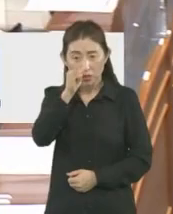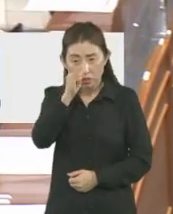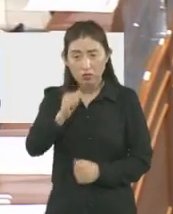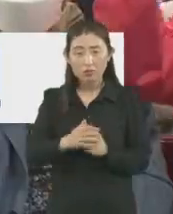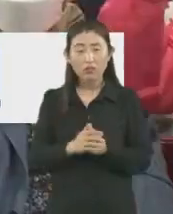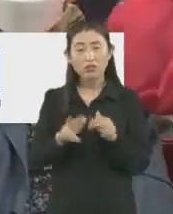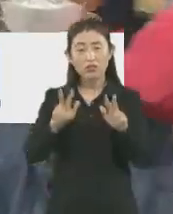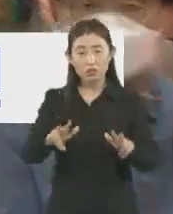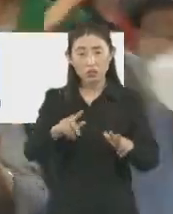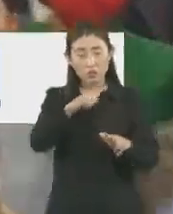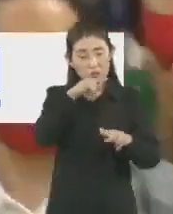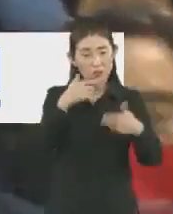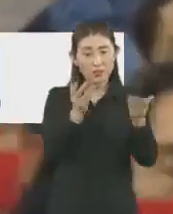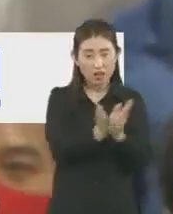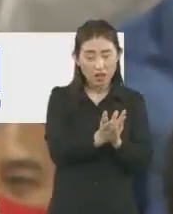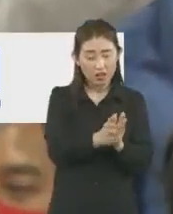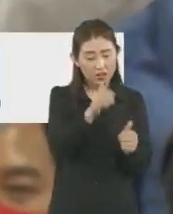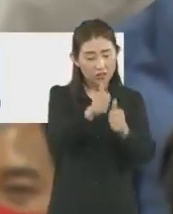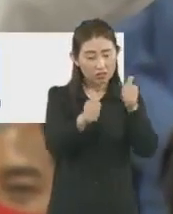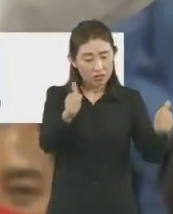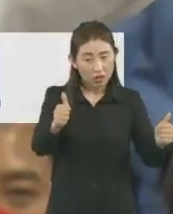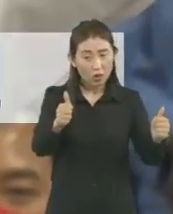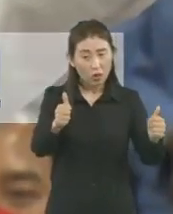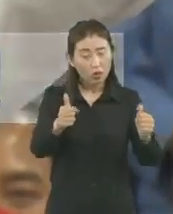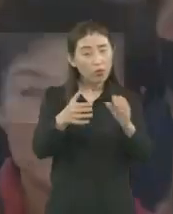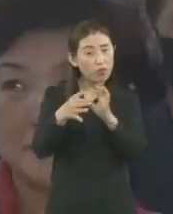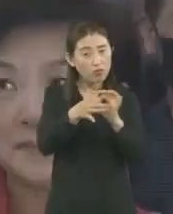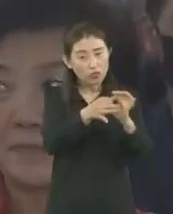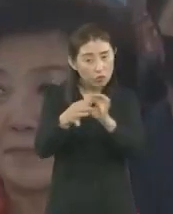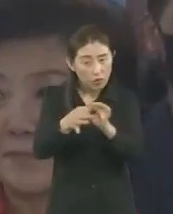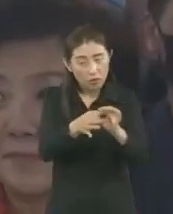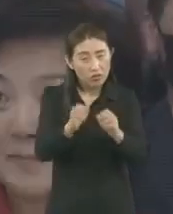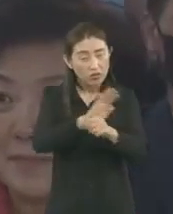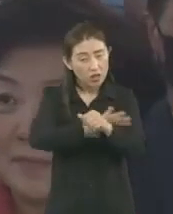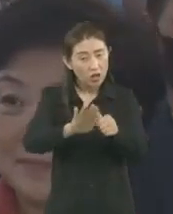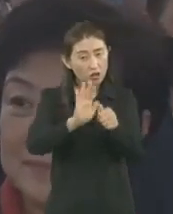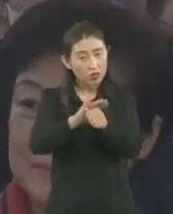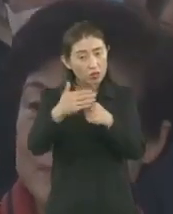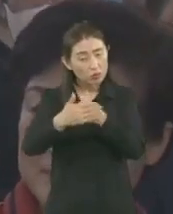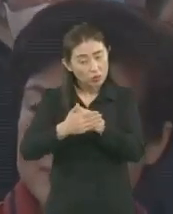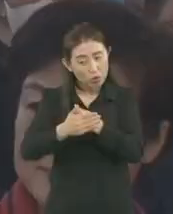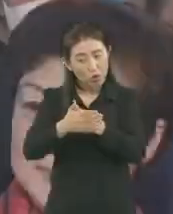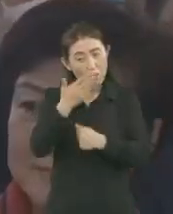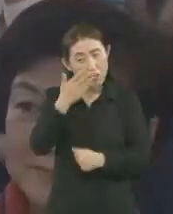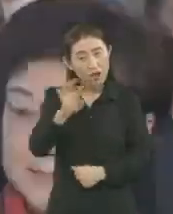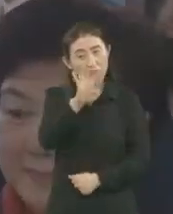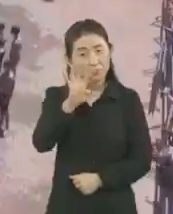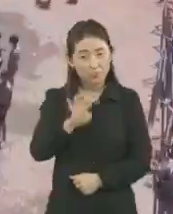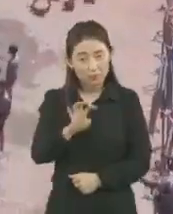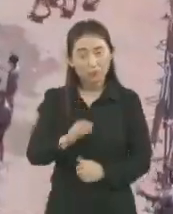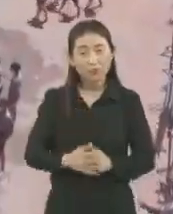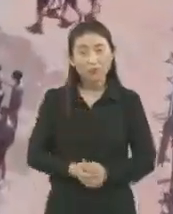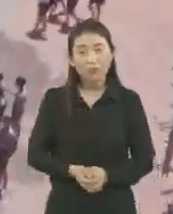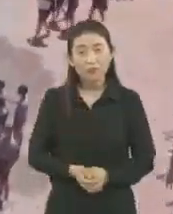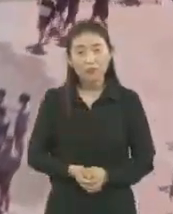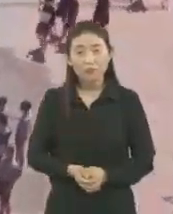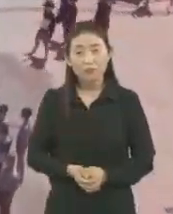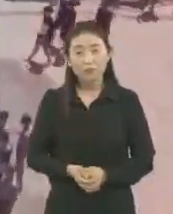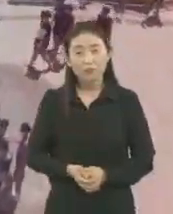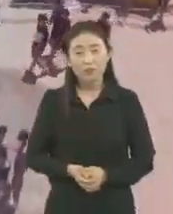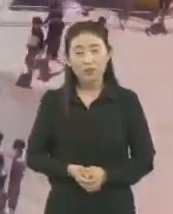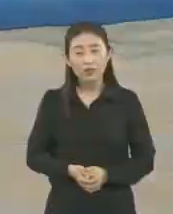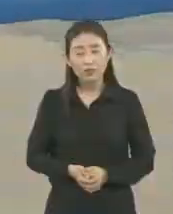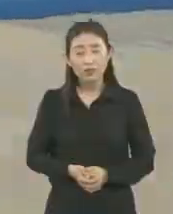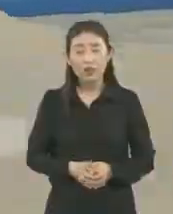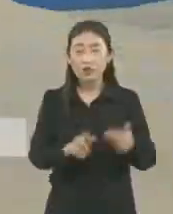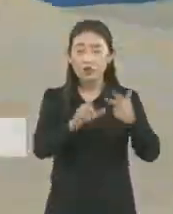바뀌어 국민의힘 소속인 충청권 시도지사가 주요 정책에서 협조를 받아야 한다는 점도 변수입니다. 여기에 다음